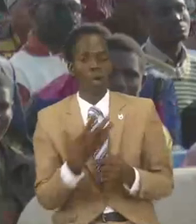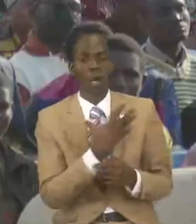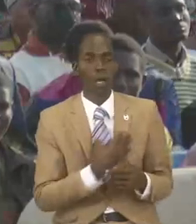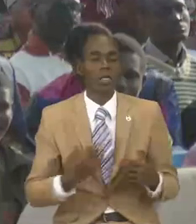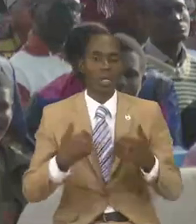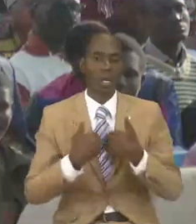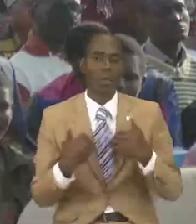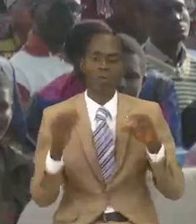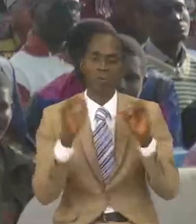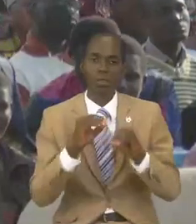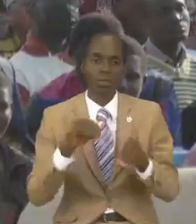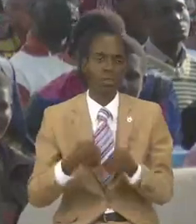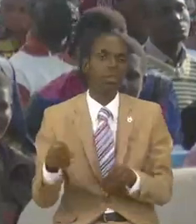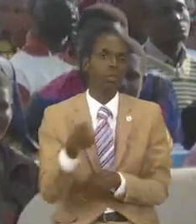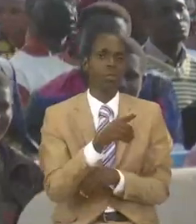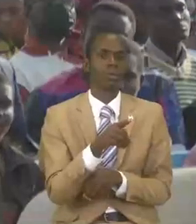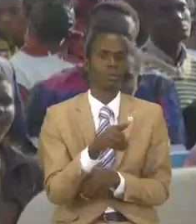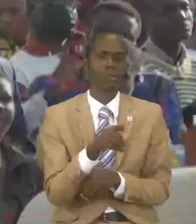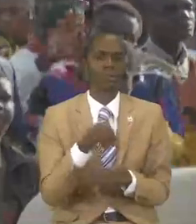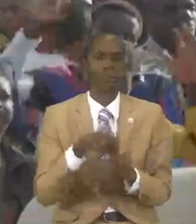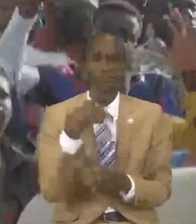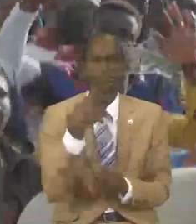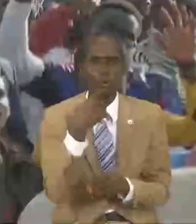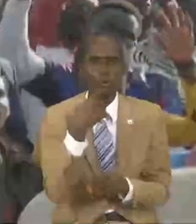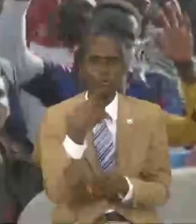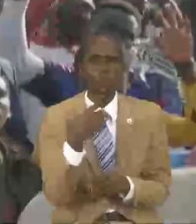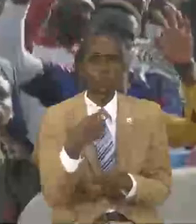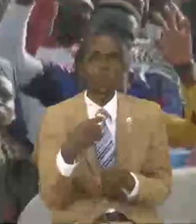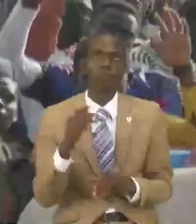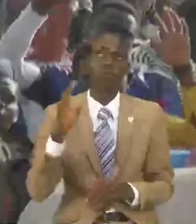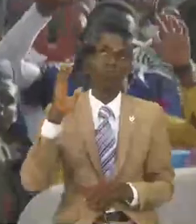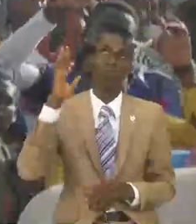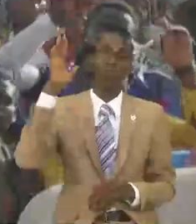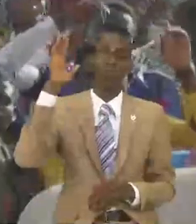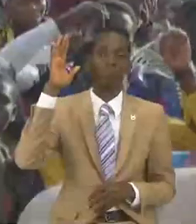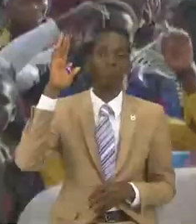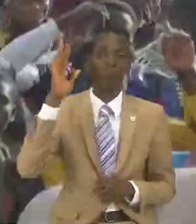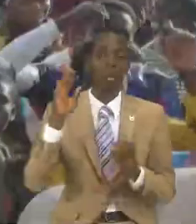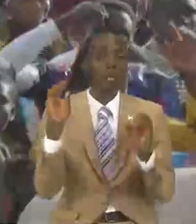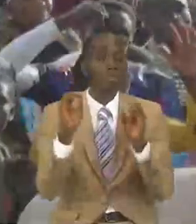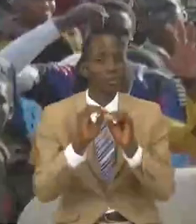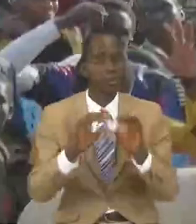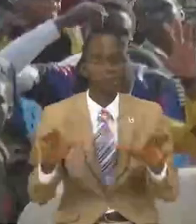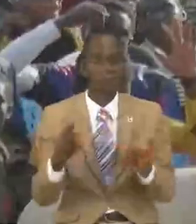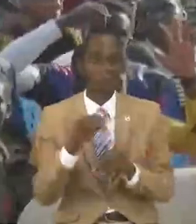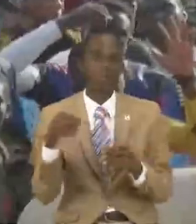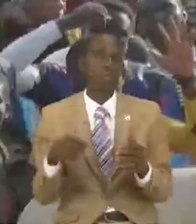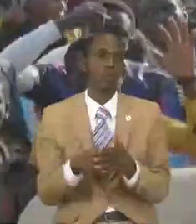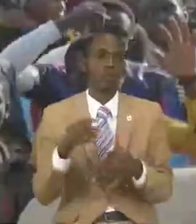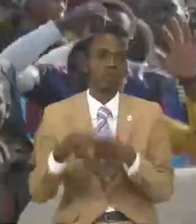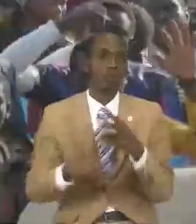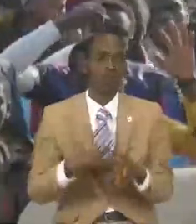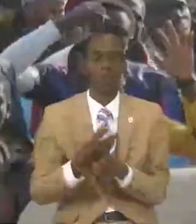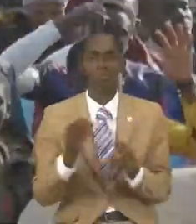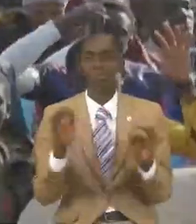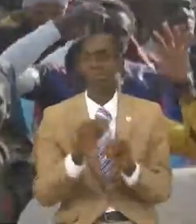moi. Où est-il là-bas? Où est-elle là-bas? Rien, rien, rien du diable de ce monde, rien